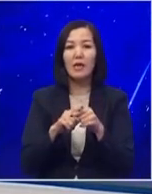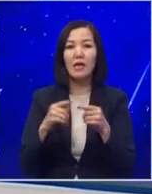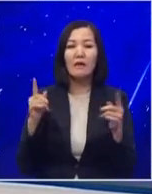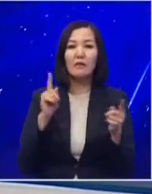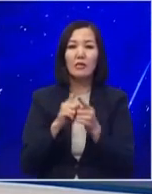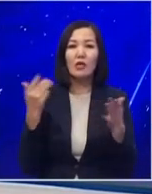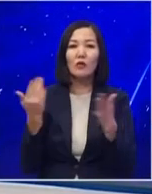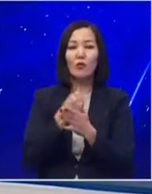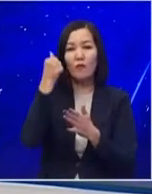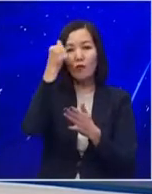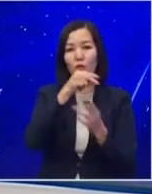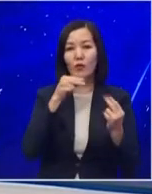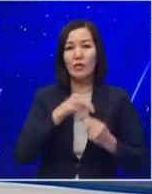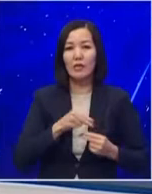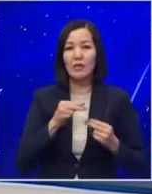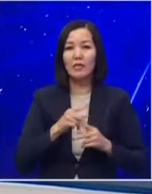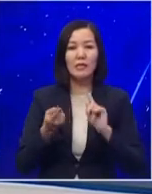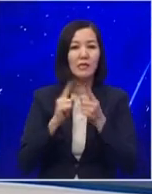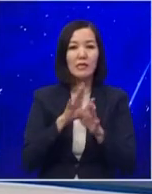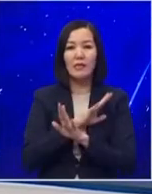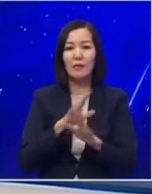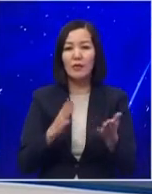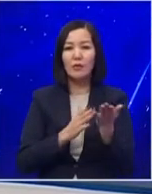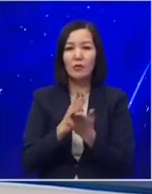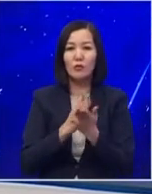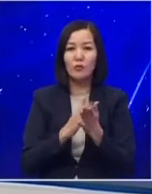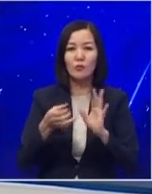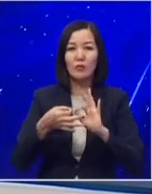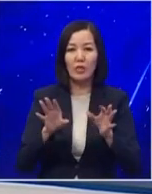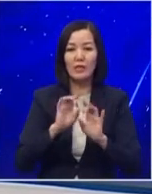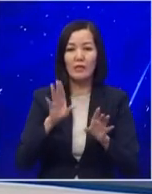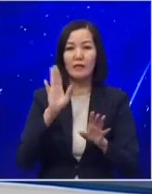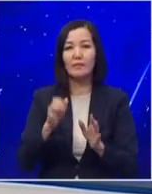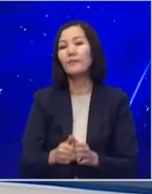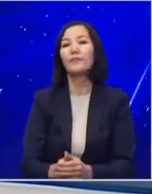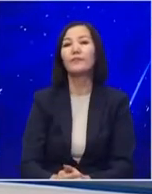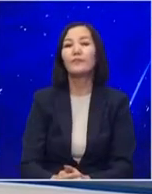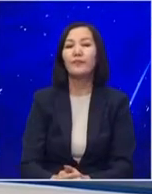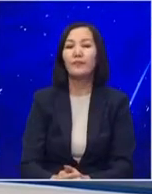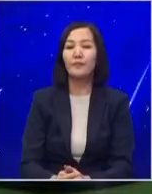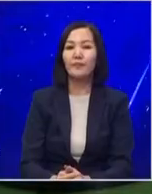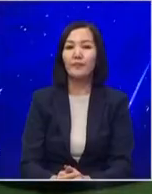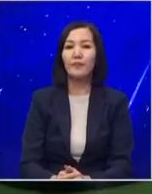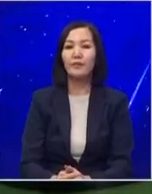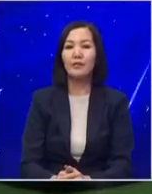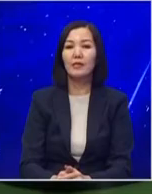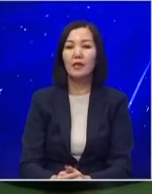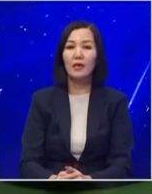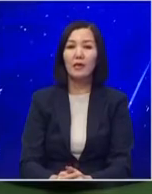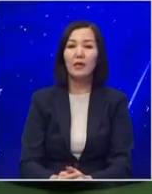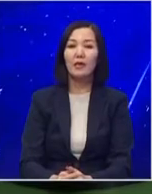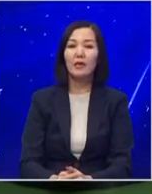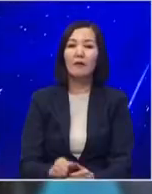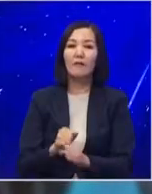новый год работники самых незаменимых служб и региона расскажет мой коллега до мира нет of для кого-то праздники